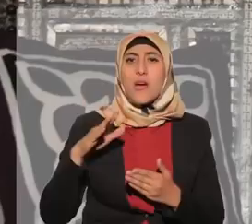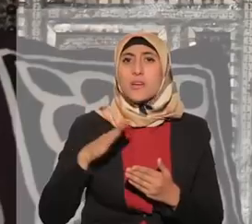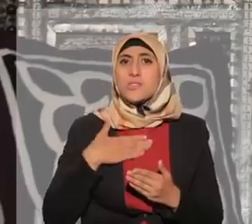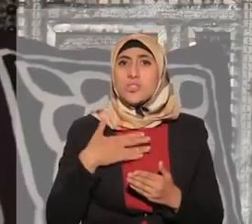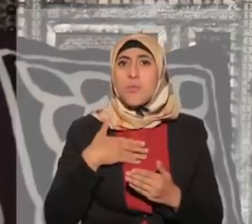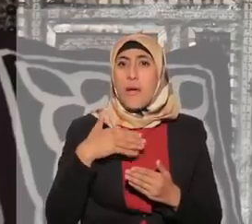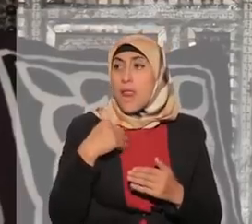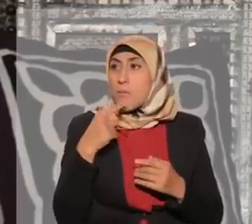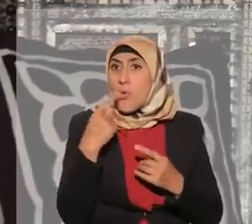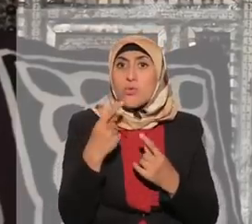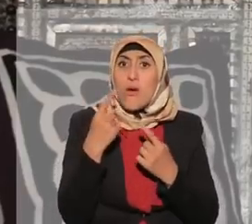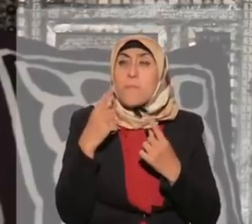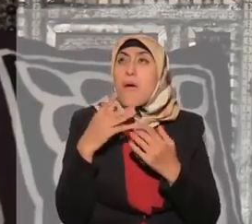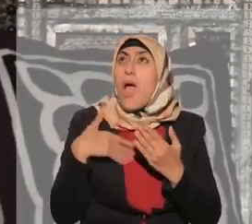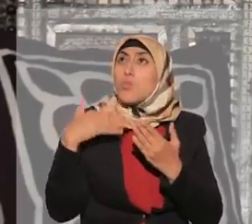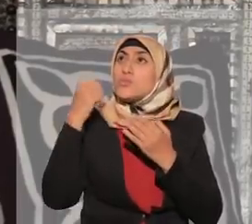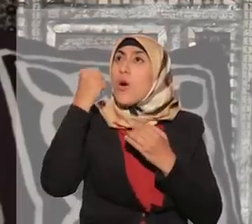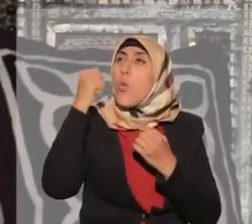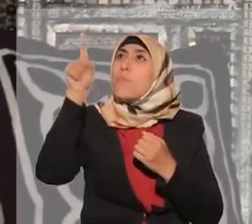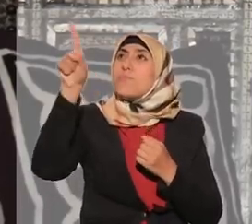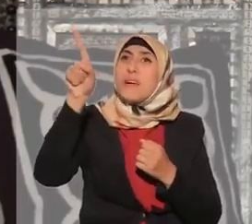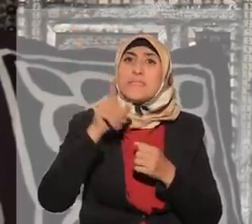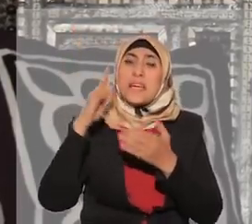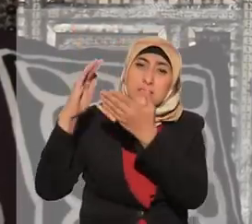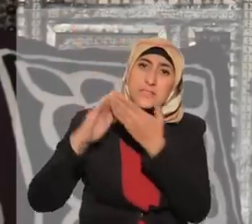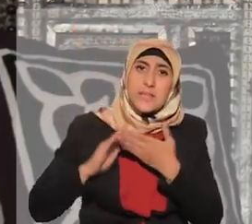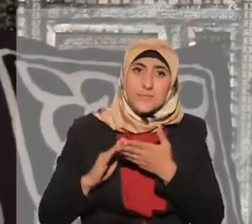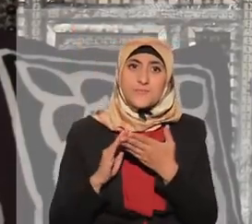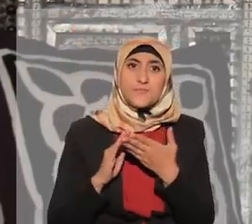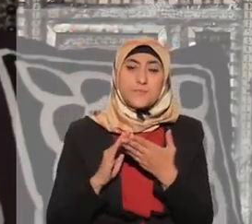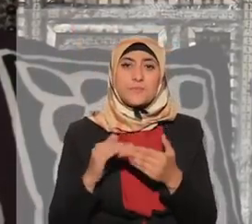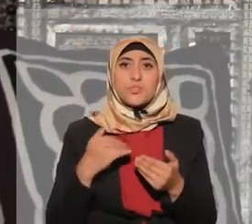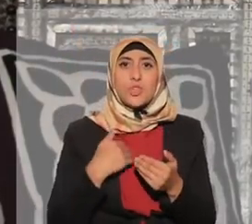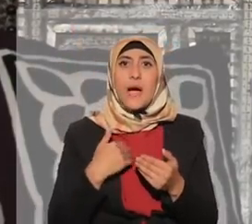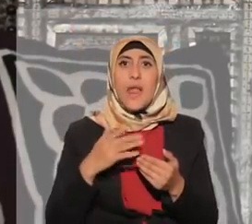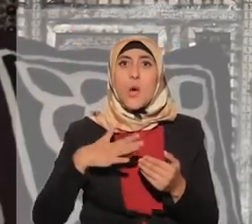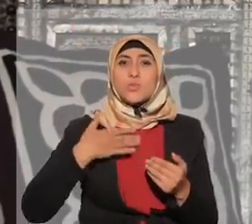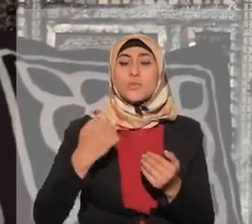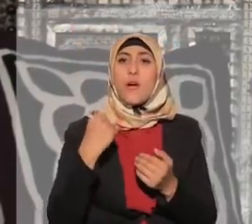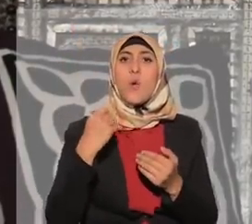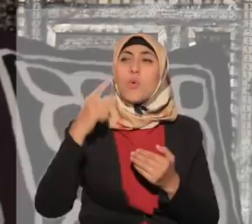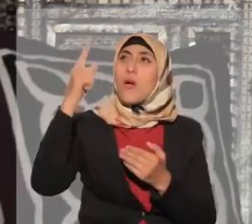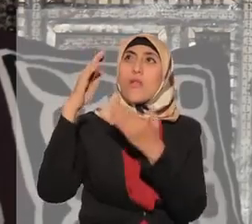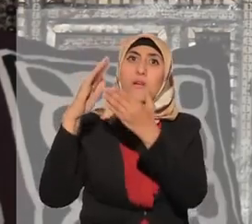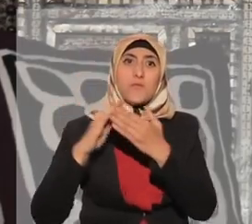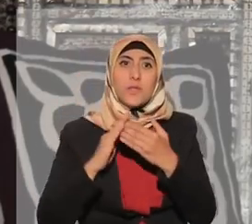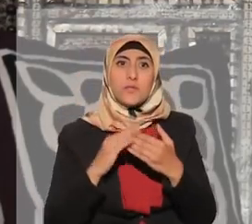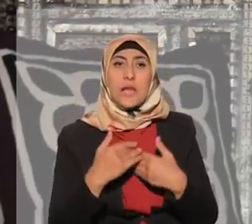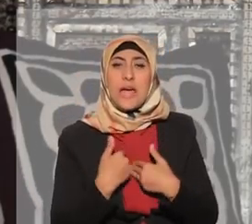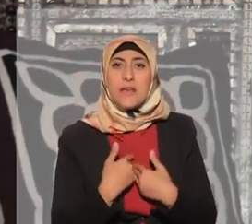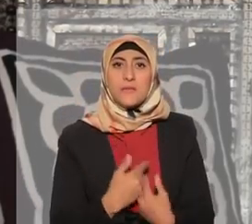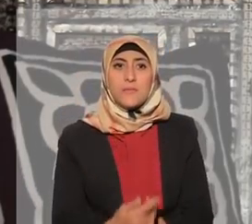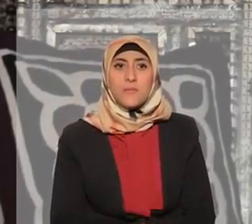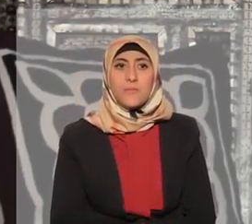متبرئا من حوله هو وقوته إلى حول الله وقوته جل